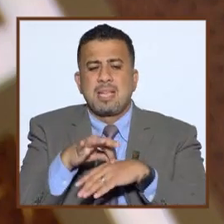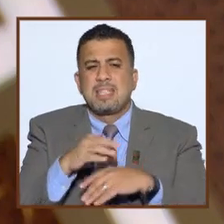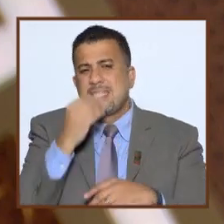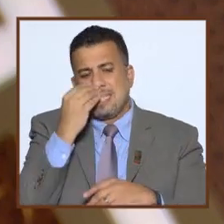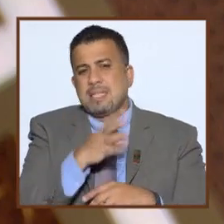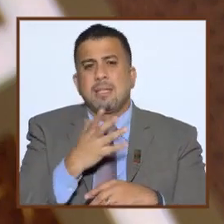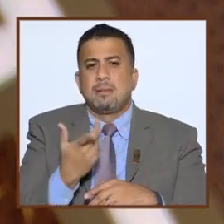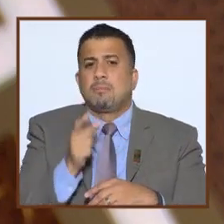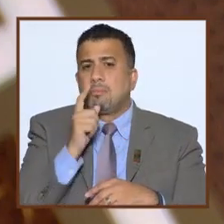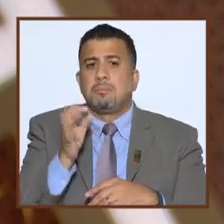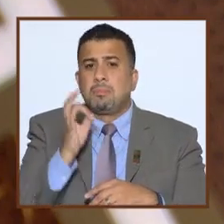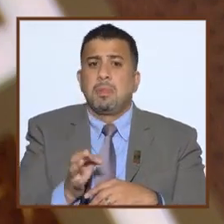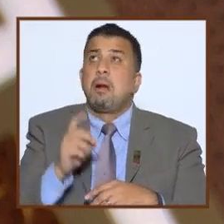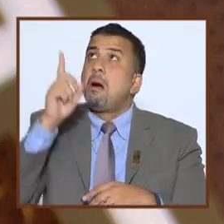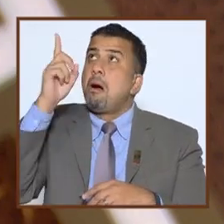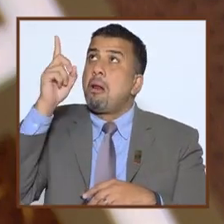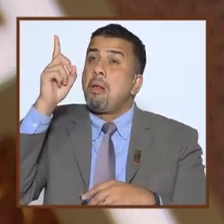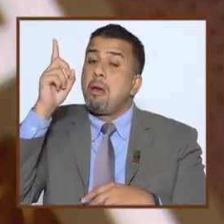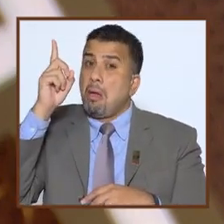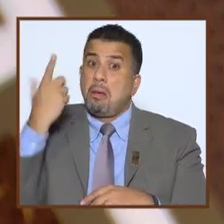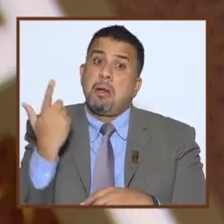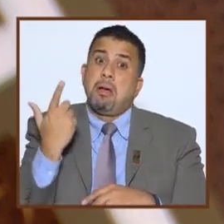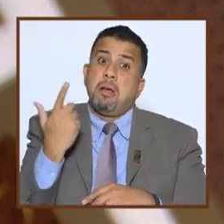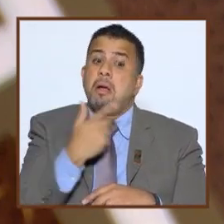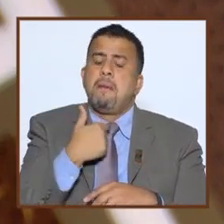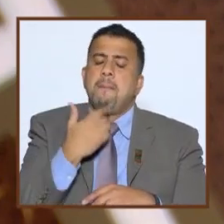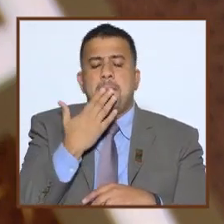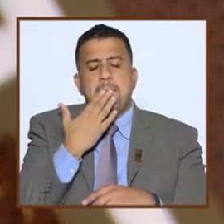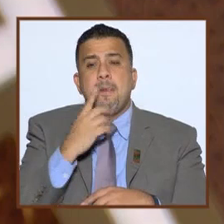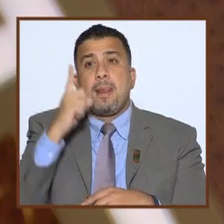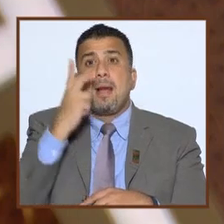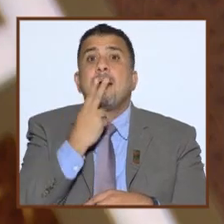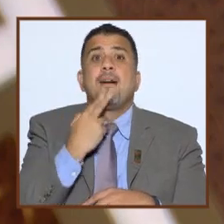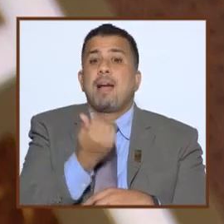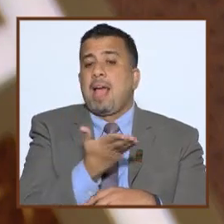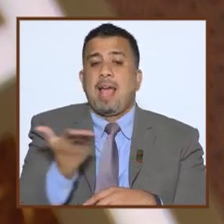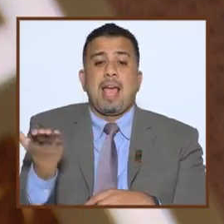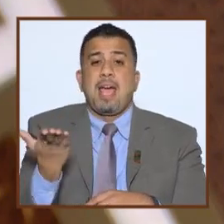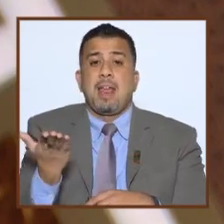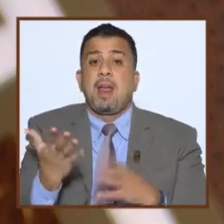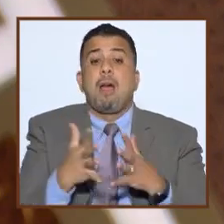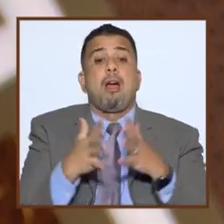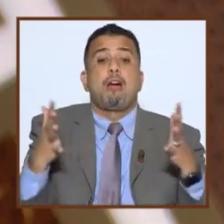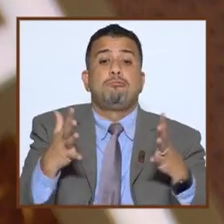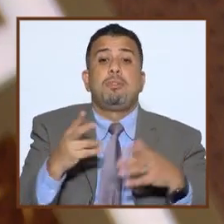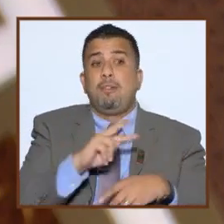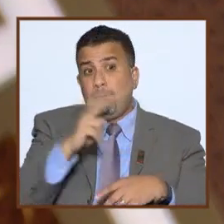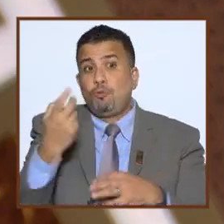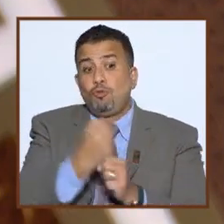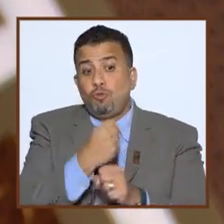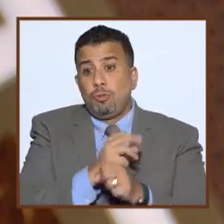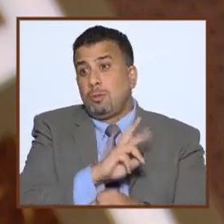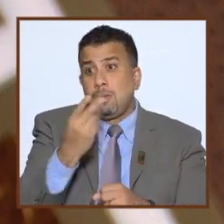يكرهون هذا لكن ما يدري لعل الله عز وجل يعني اراد له خيرا عظيما اراد له باب رزق اوسع من هذا الرزق